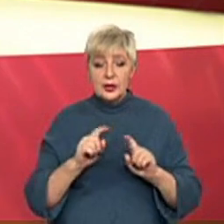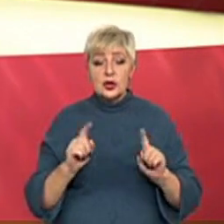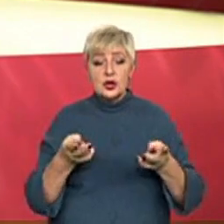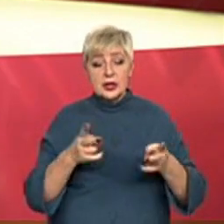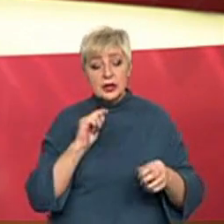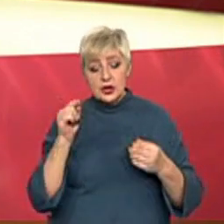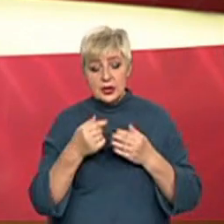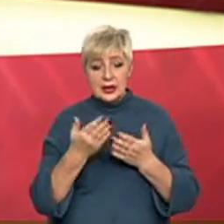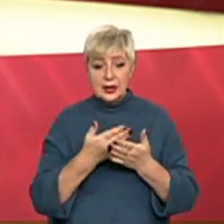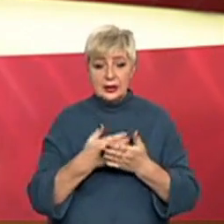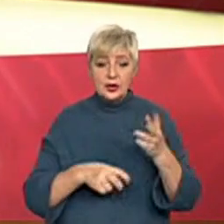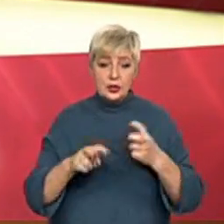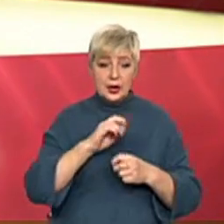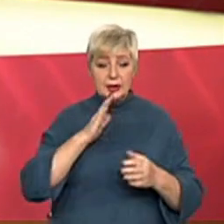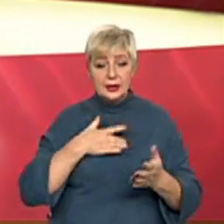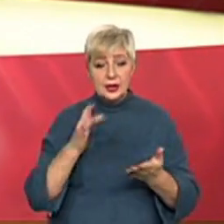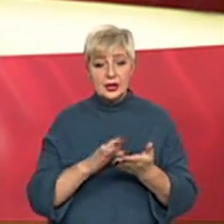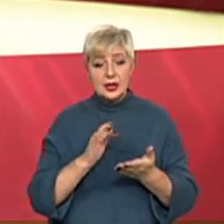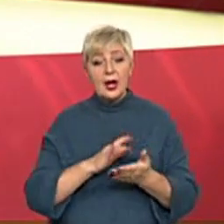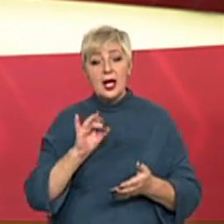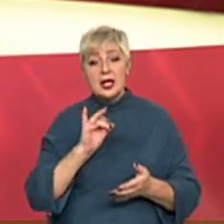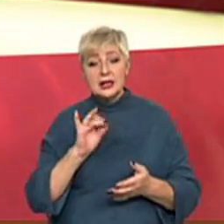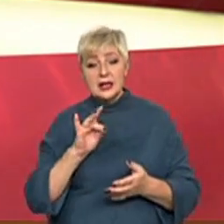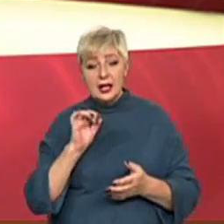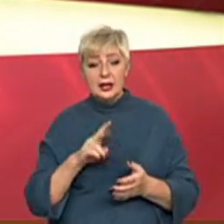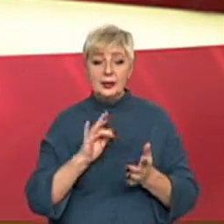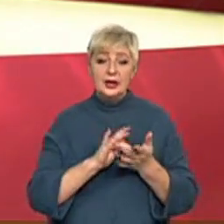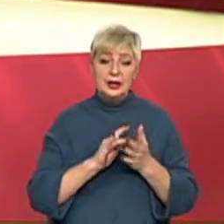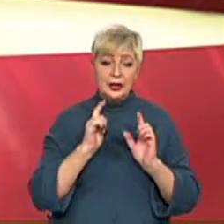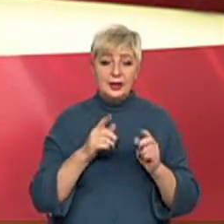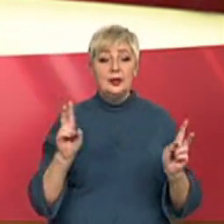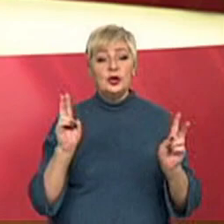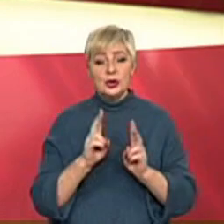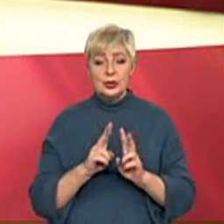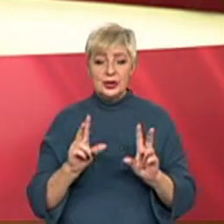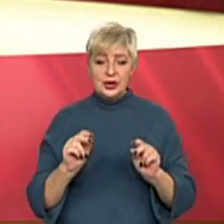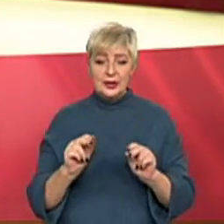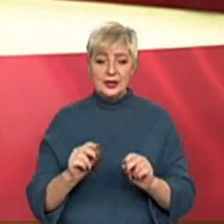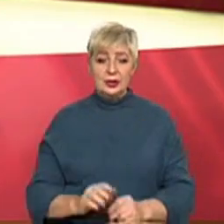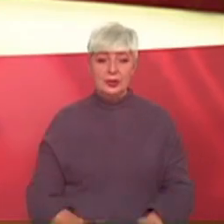залишилось за кадром, шукайте на нашій сторінці в Інстаграм та Телеграм-каналі. До зустрічі в ефірі.